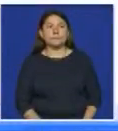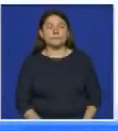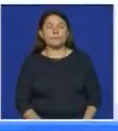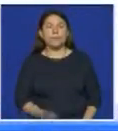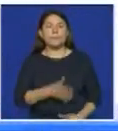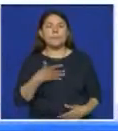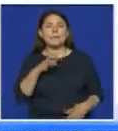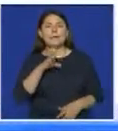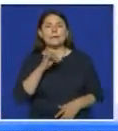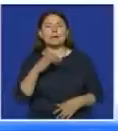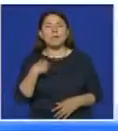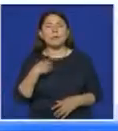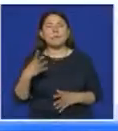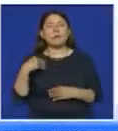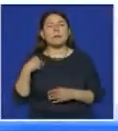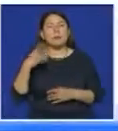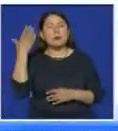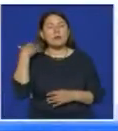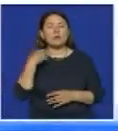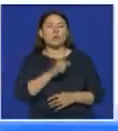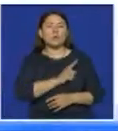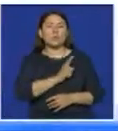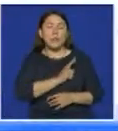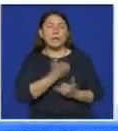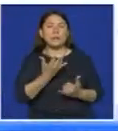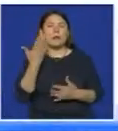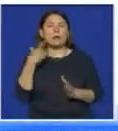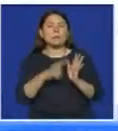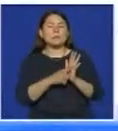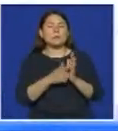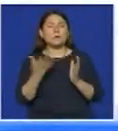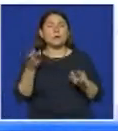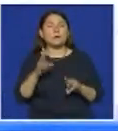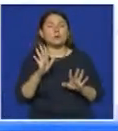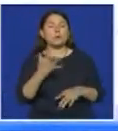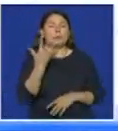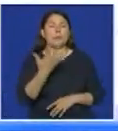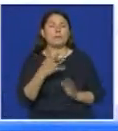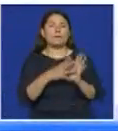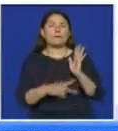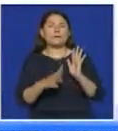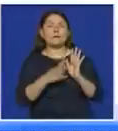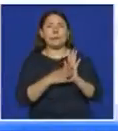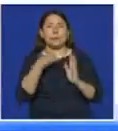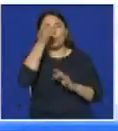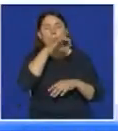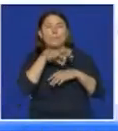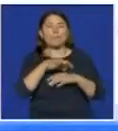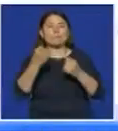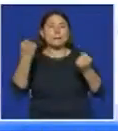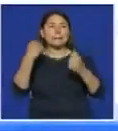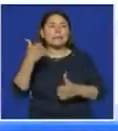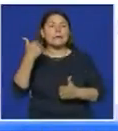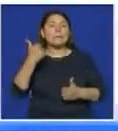Мы с Салимжаном боевые товарищи. Тогда нас было 7 парней, сегодня осталось только 5. Мы с 89 года проводим спортивные